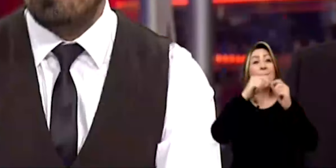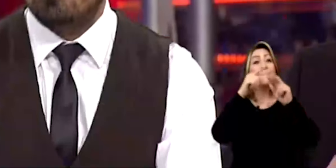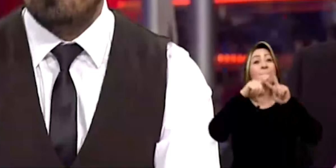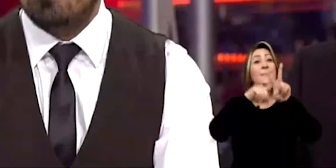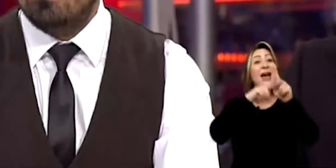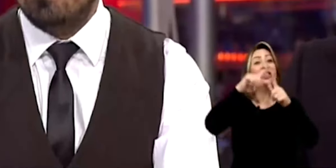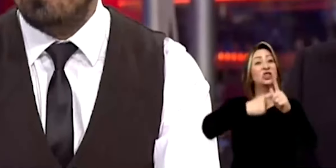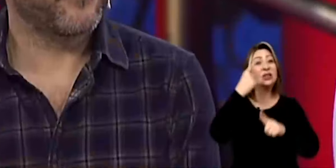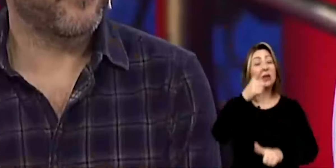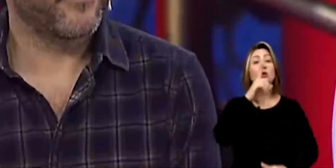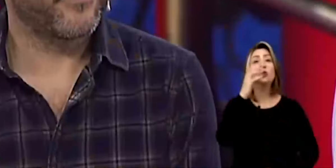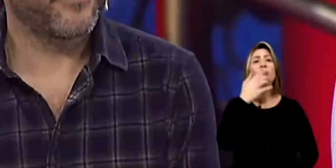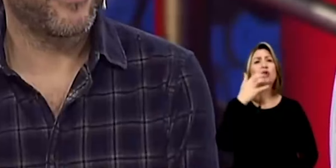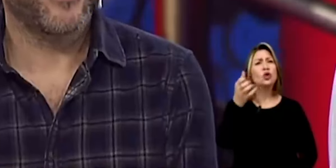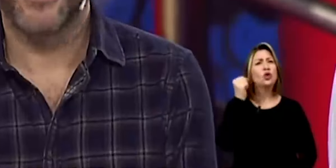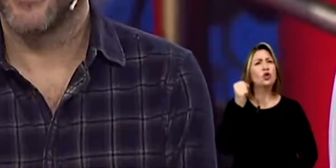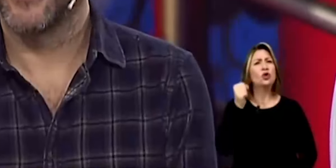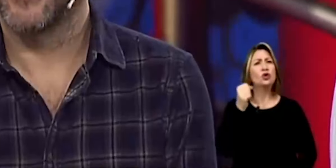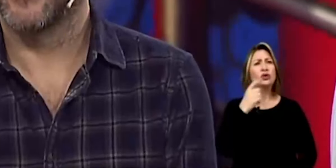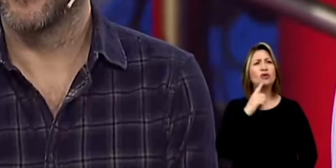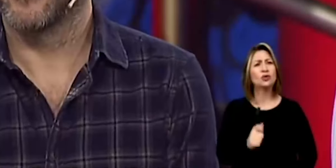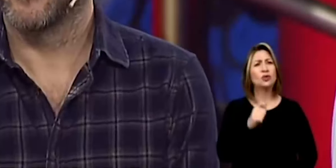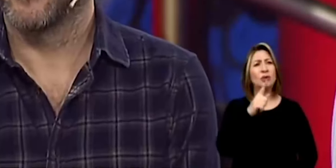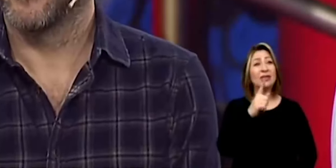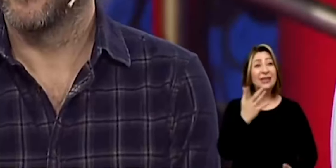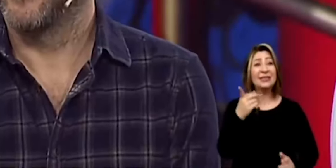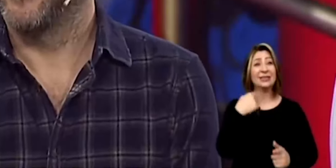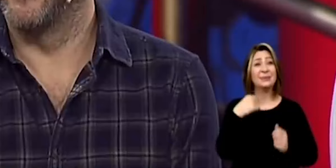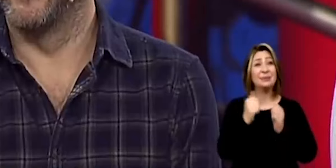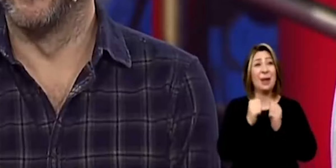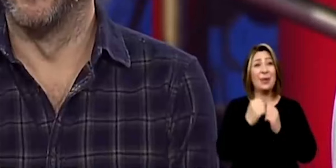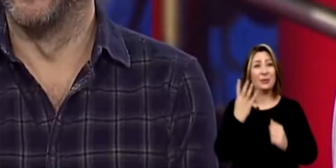J Tut Sözünü filminde... Keşke siz de bizde olsaydınız. Keşke.